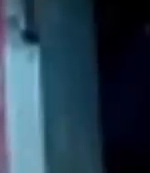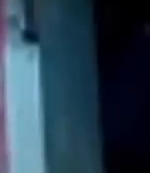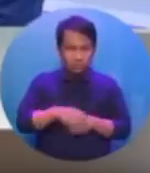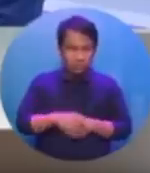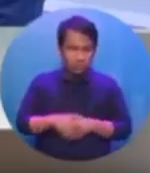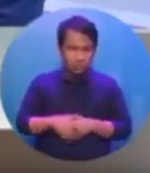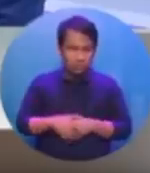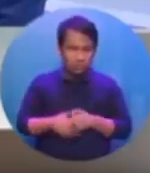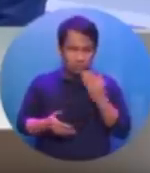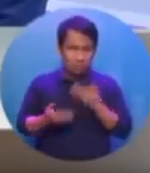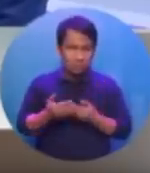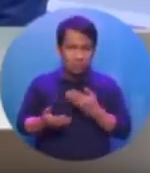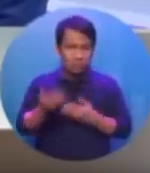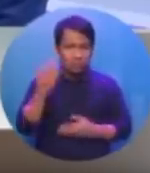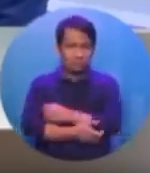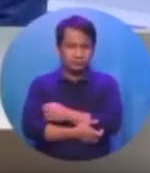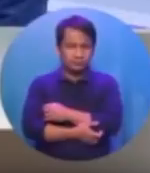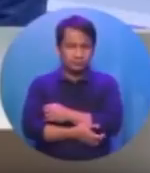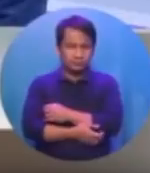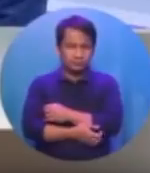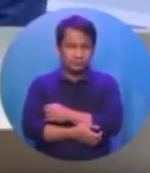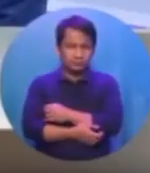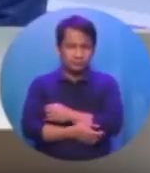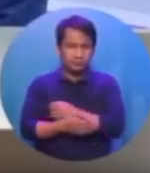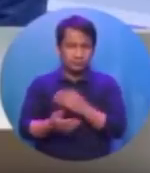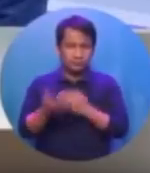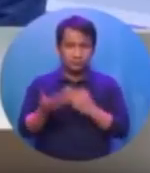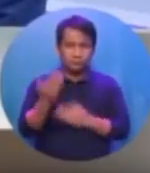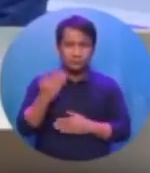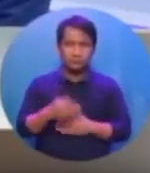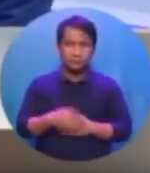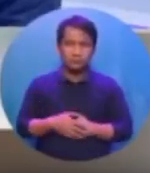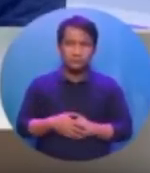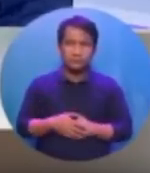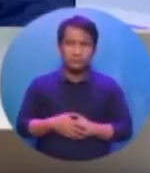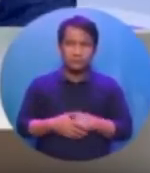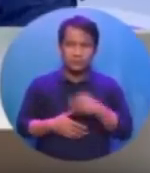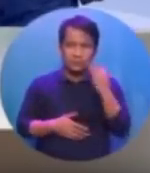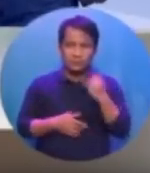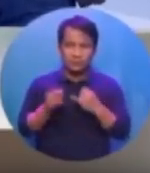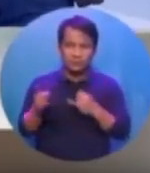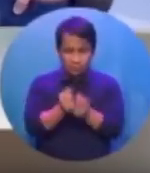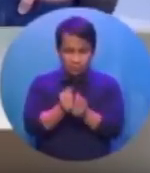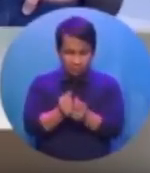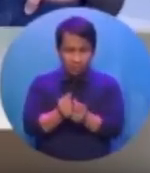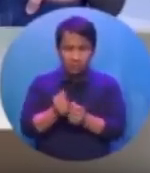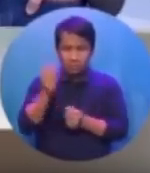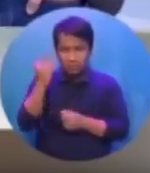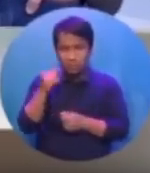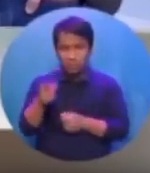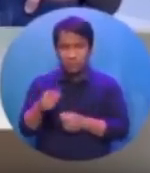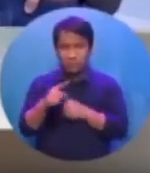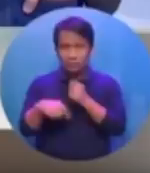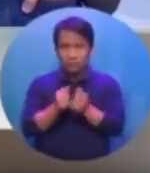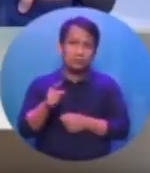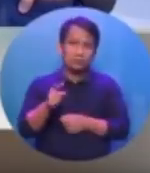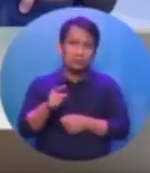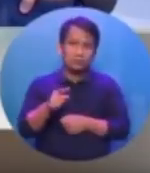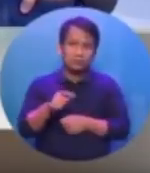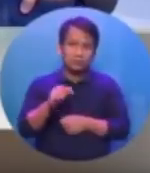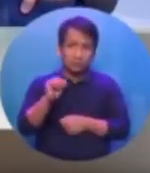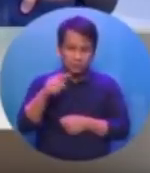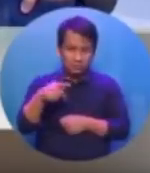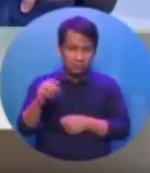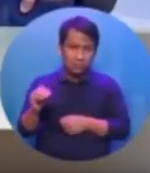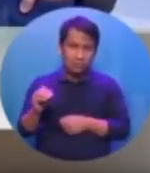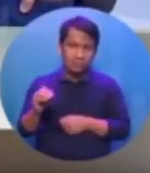Oh! Magandang umaga po, Lola. May butad po, sir. Lola, bakit nyo tinatalian yung bata? Bakit nyo ginaganon yung apo nyo? Dili